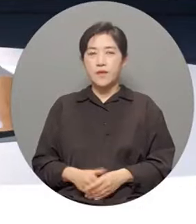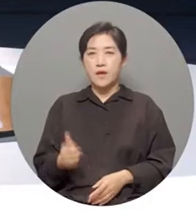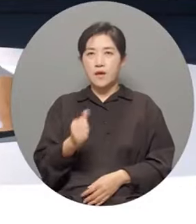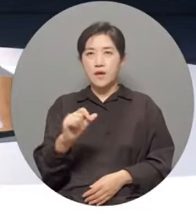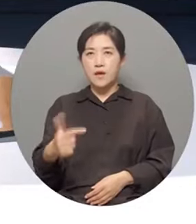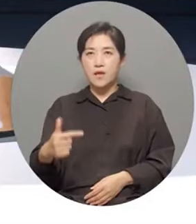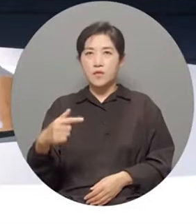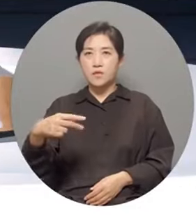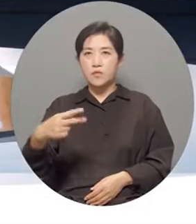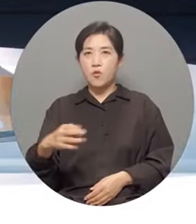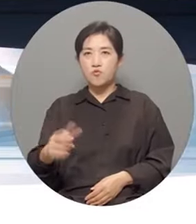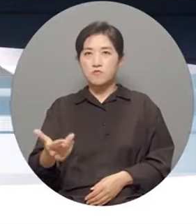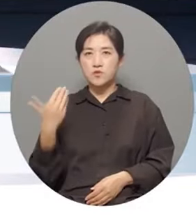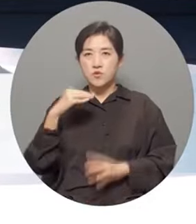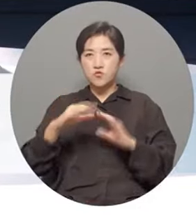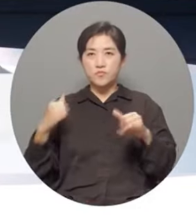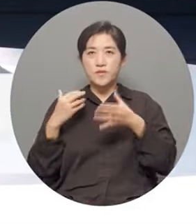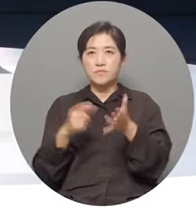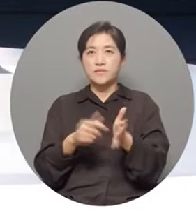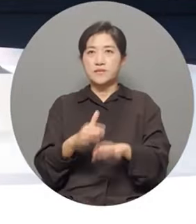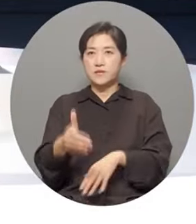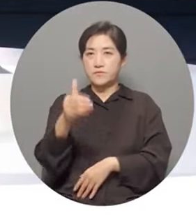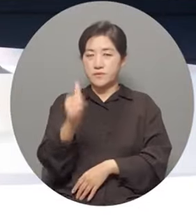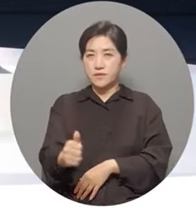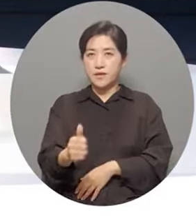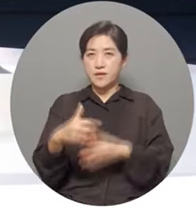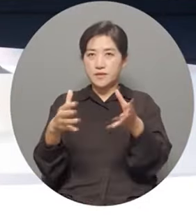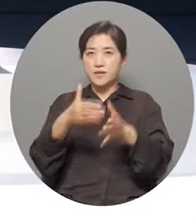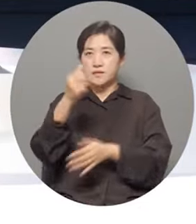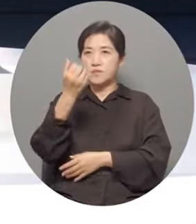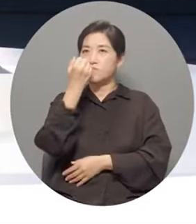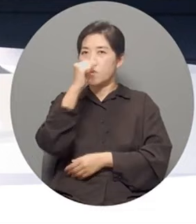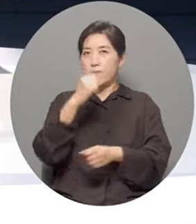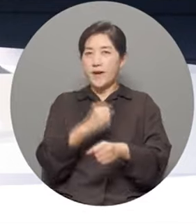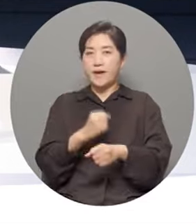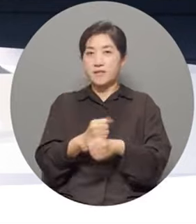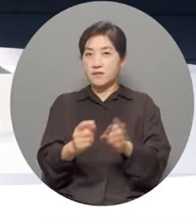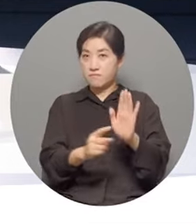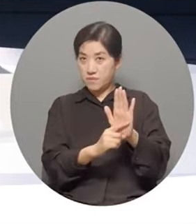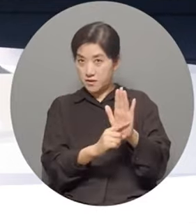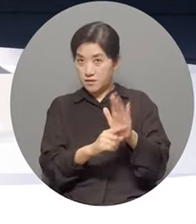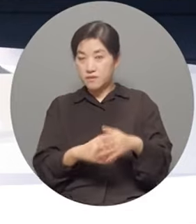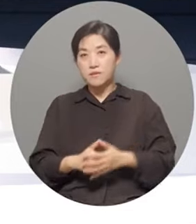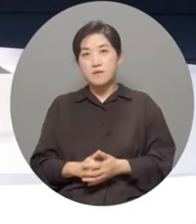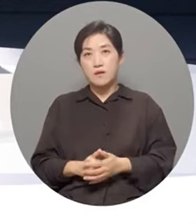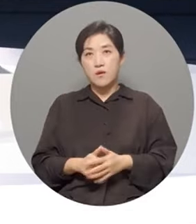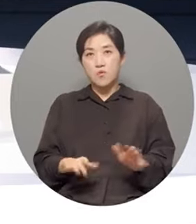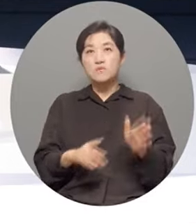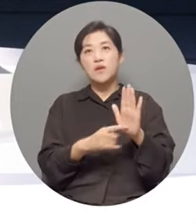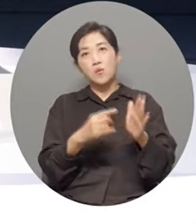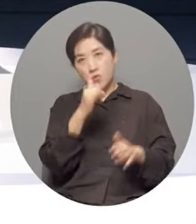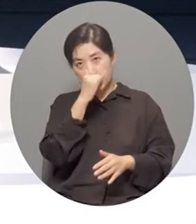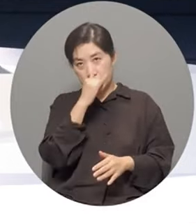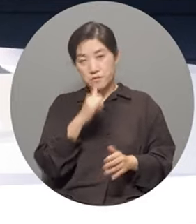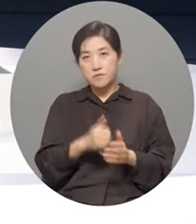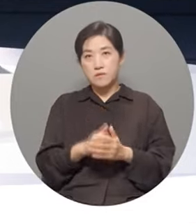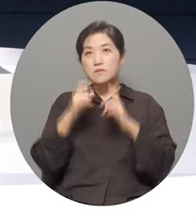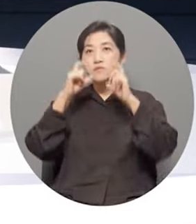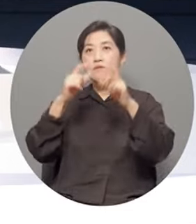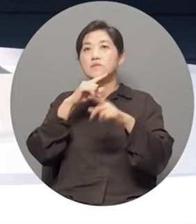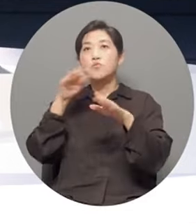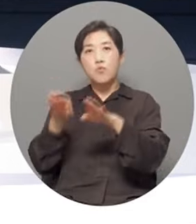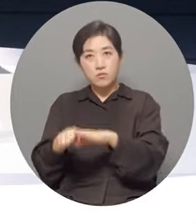한동훈 전 국민의인 비대위원장이 당대표 출마 선언을 하겠다고 예고했는데요 오늘은 예고했고 선언은